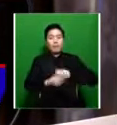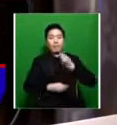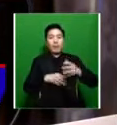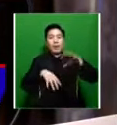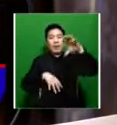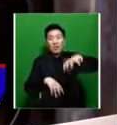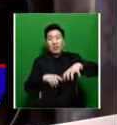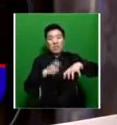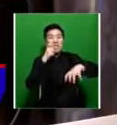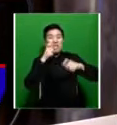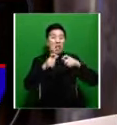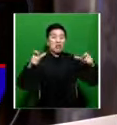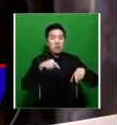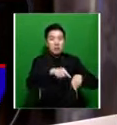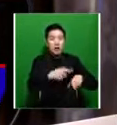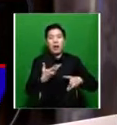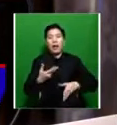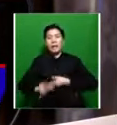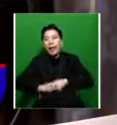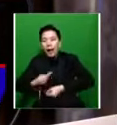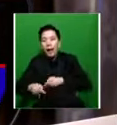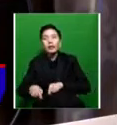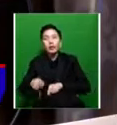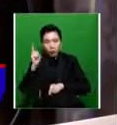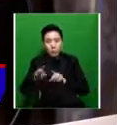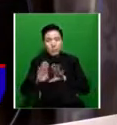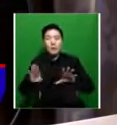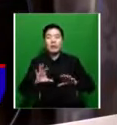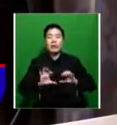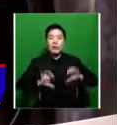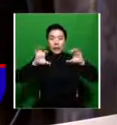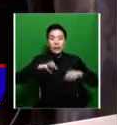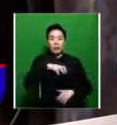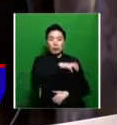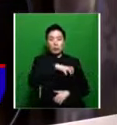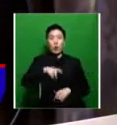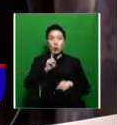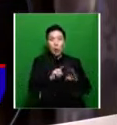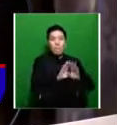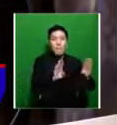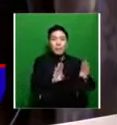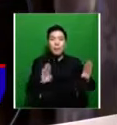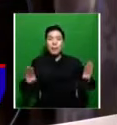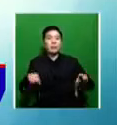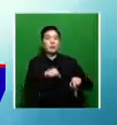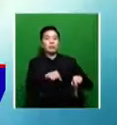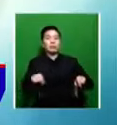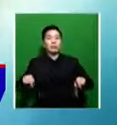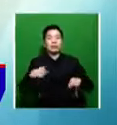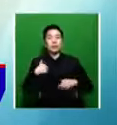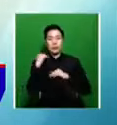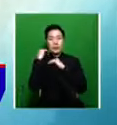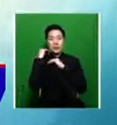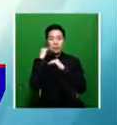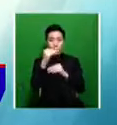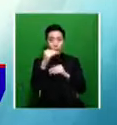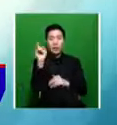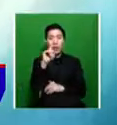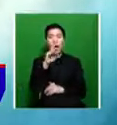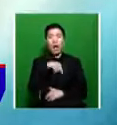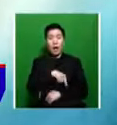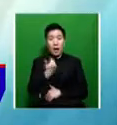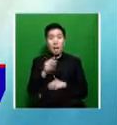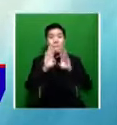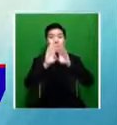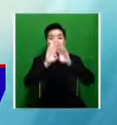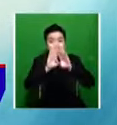านะครับตลาดนะครับหรือพื้นที่ส่วนราชการต่างๆเหล่านี้เป็นต้นนะครับพวกนี้กำหนดว่าแม้ว่าจะมีการ